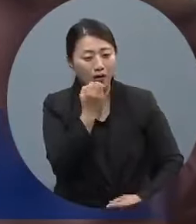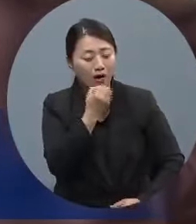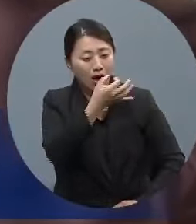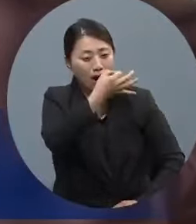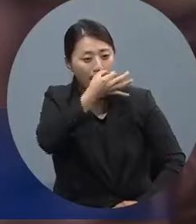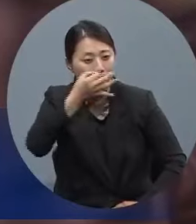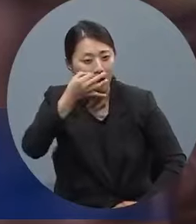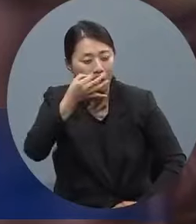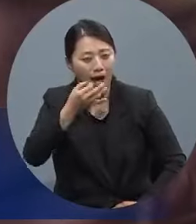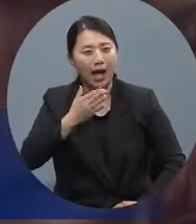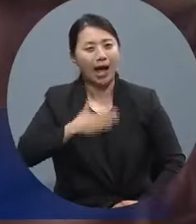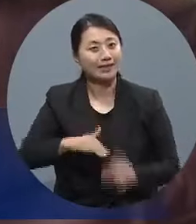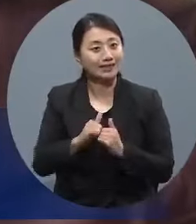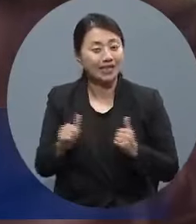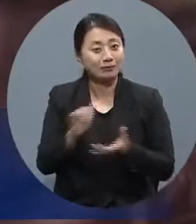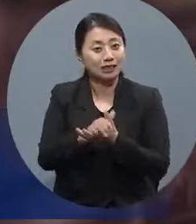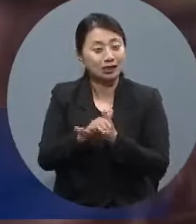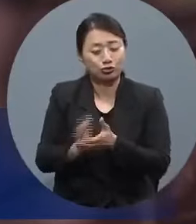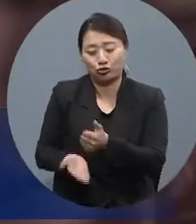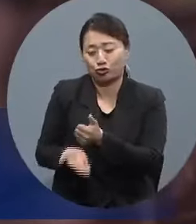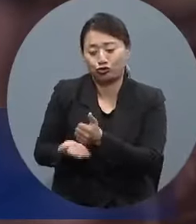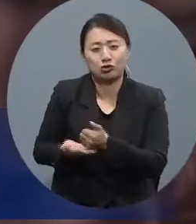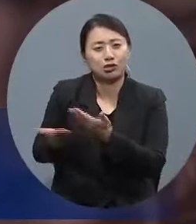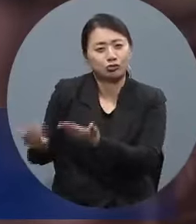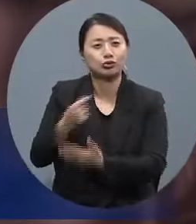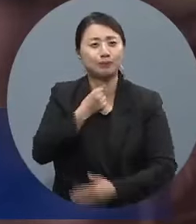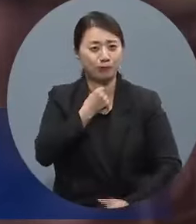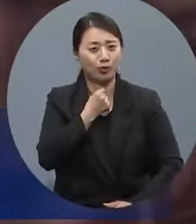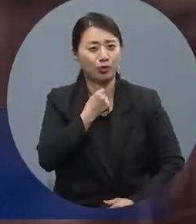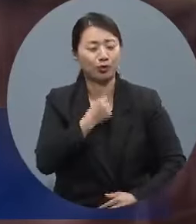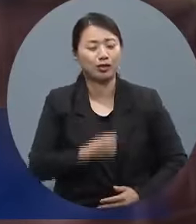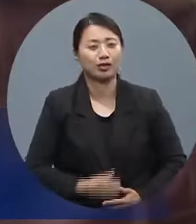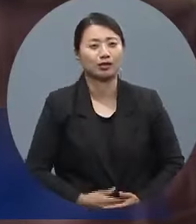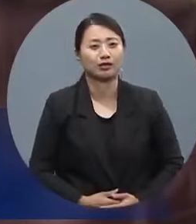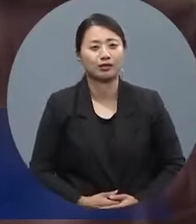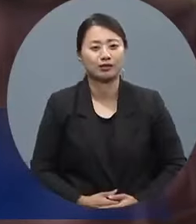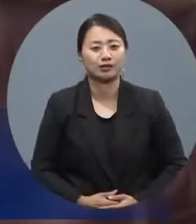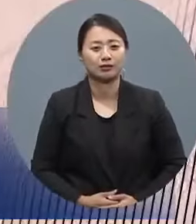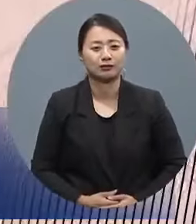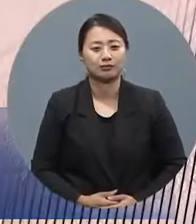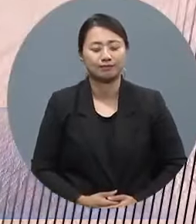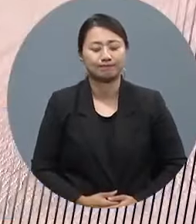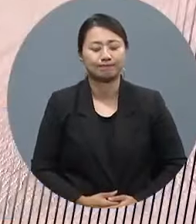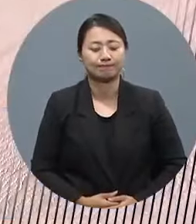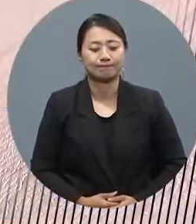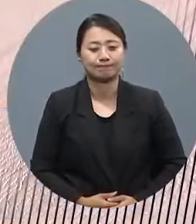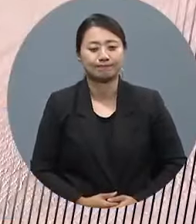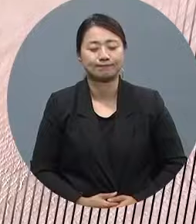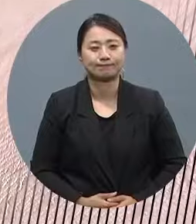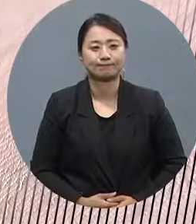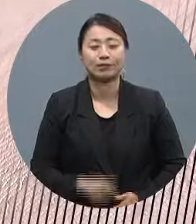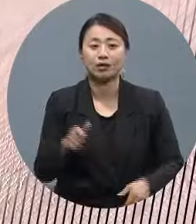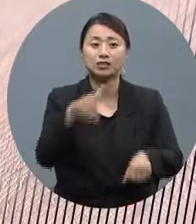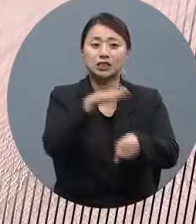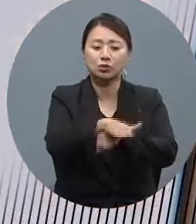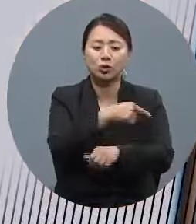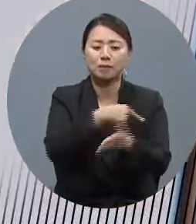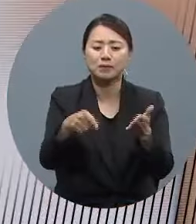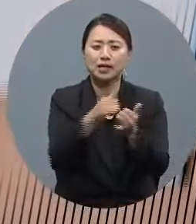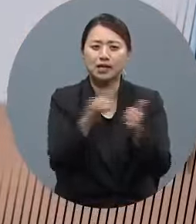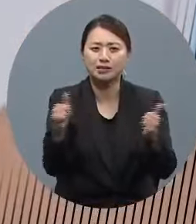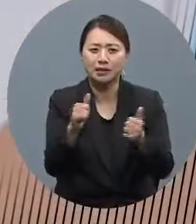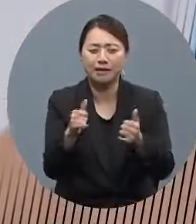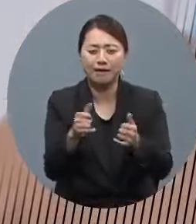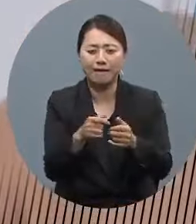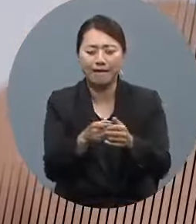생기니까 나의 소개로 위해서 투자한 친구들, 지인들도 경제적인 도움을. 이런 식으로 피해자들을